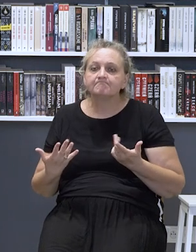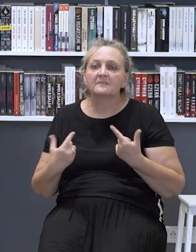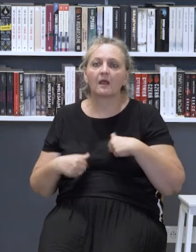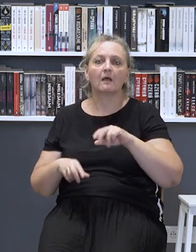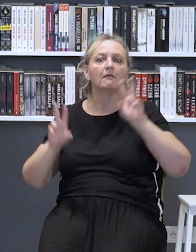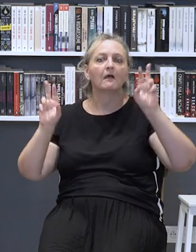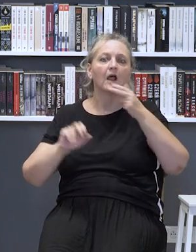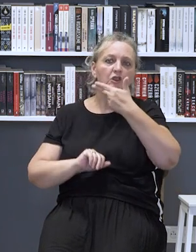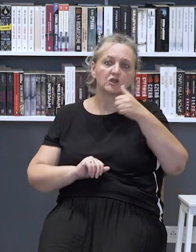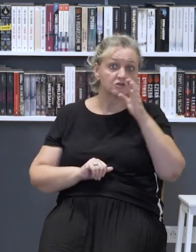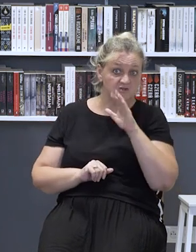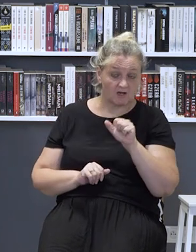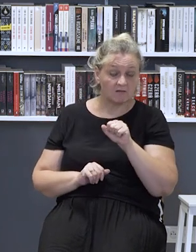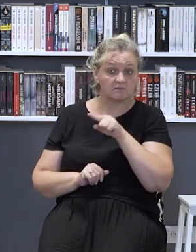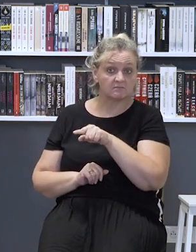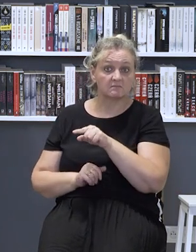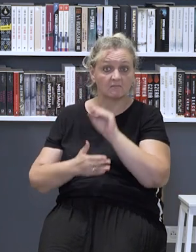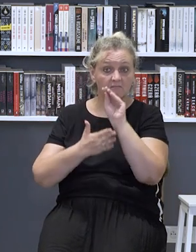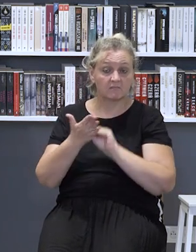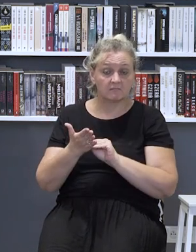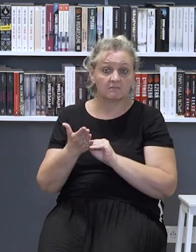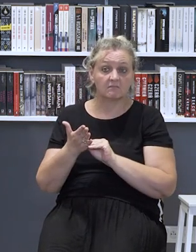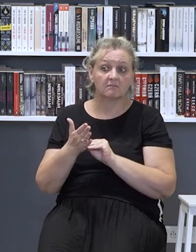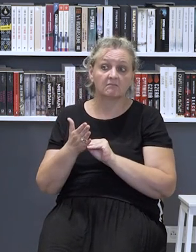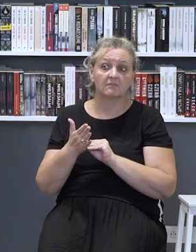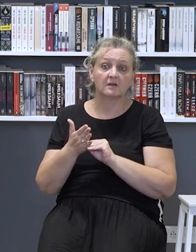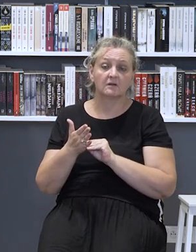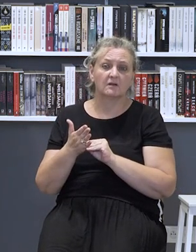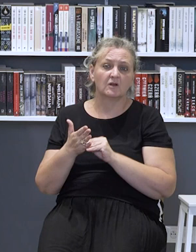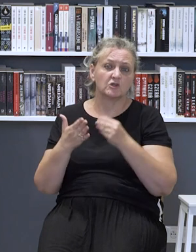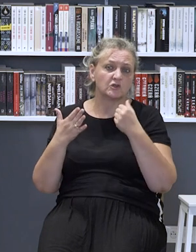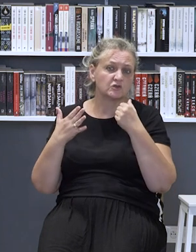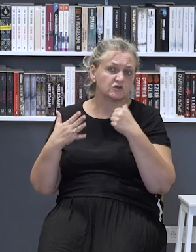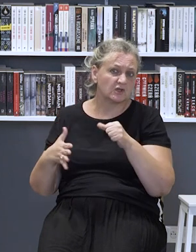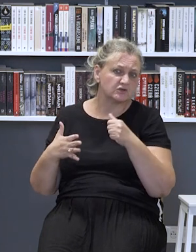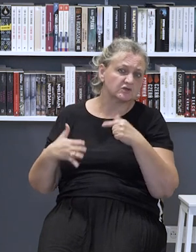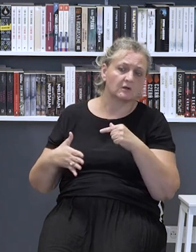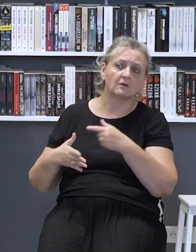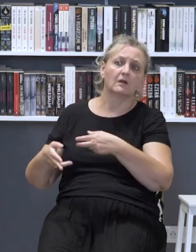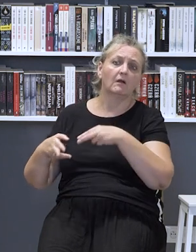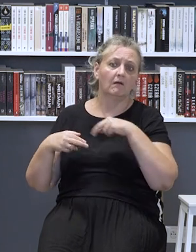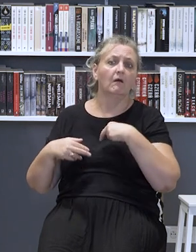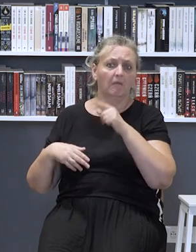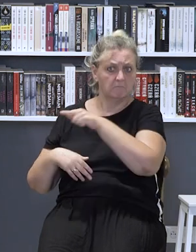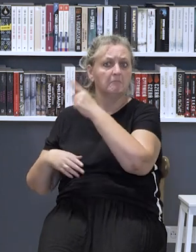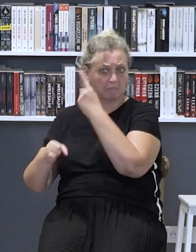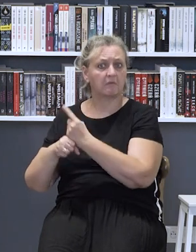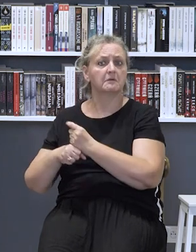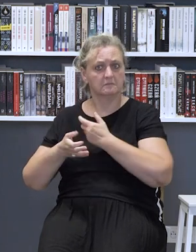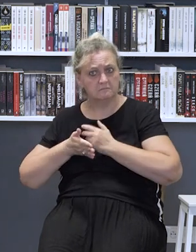Nisza napisała mi w ciągu 6-7 tygodni, jestem zdecydowana wydać,